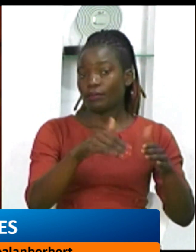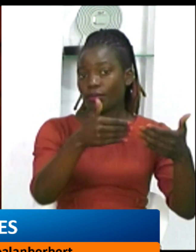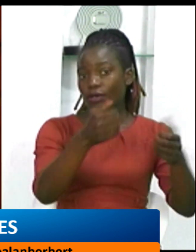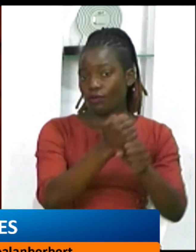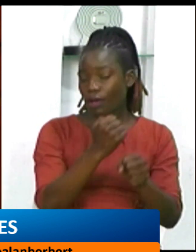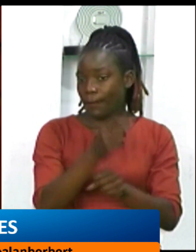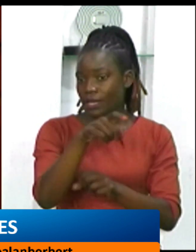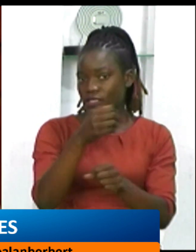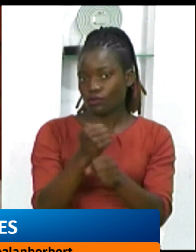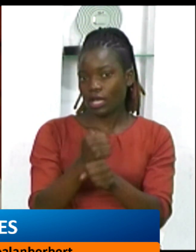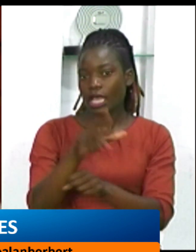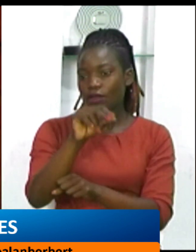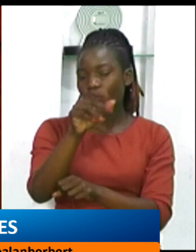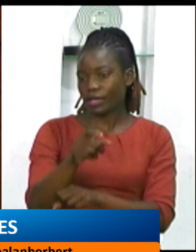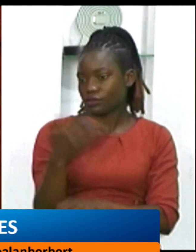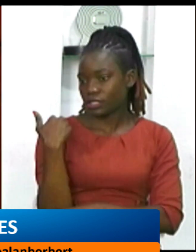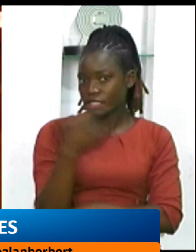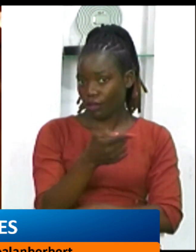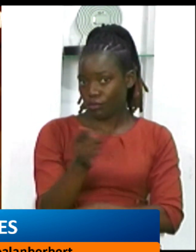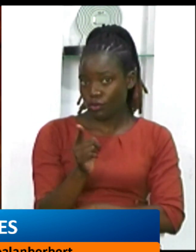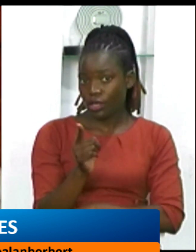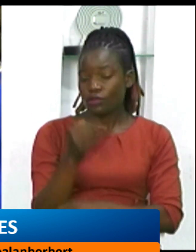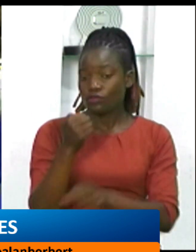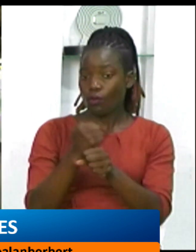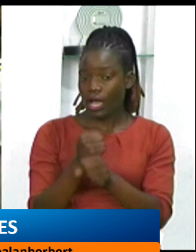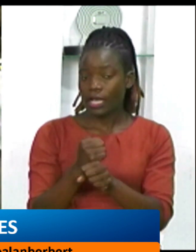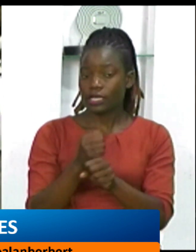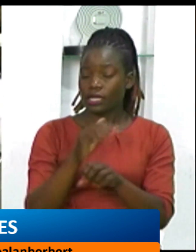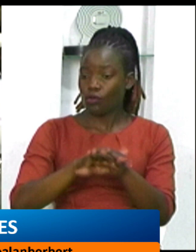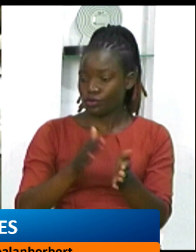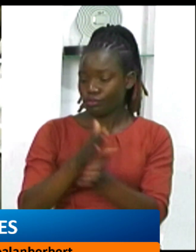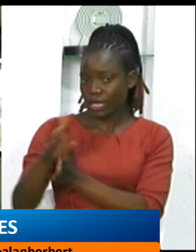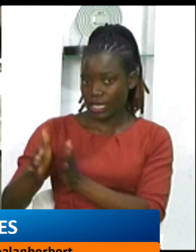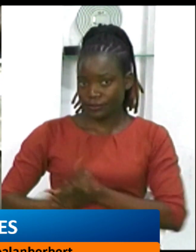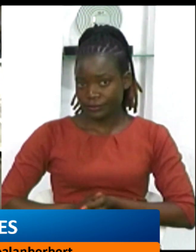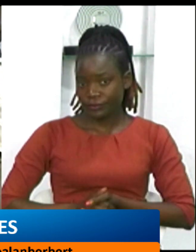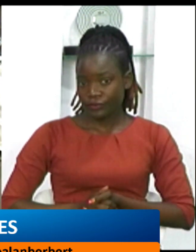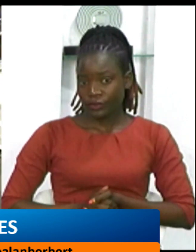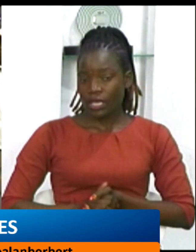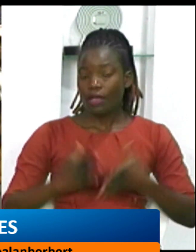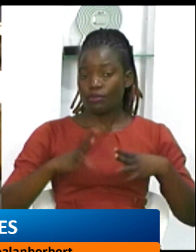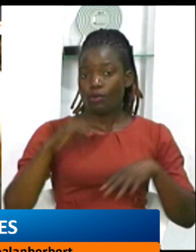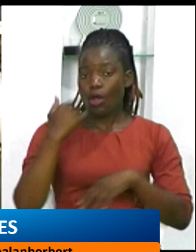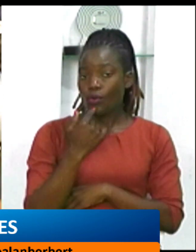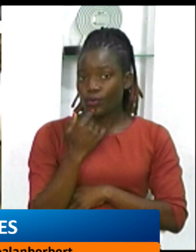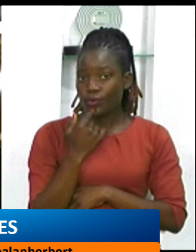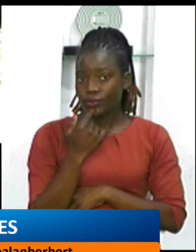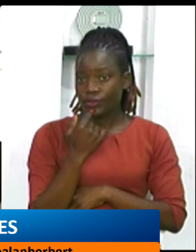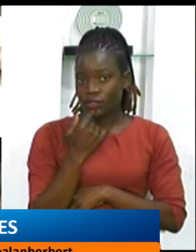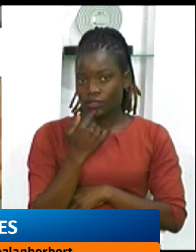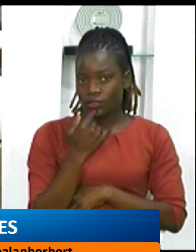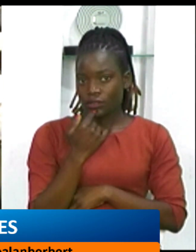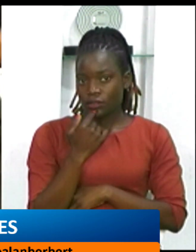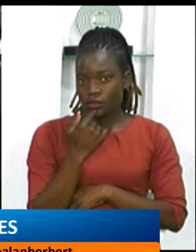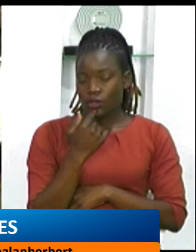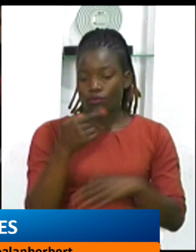Na hakuna mtu atawasumbua. Bora mnafanya kazi kwa mpangilio mzuri. Hii maneno ya kuuzia town, si kila mtu anaweza afford kuingia kwa mahali kama hapa